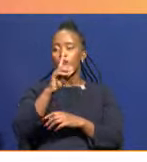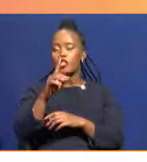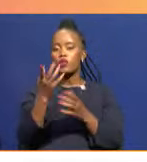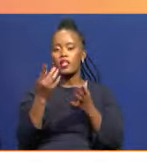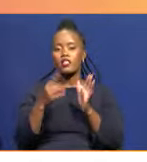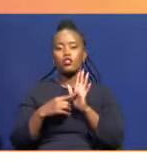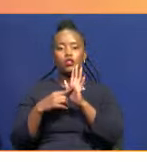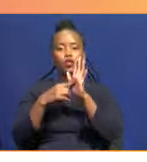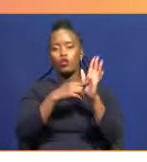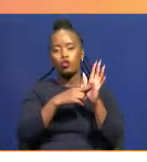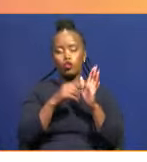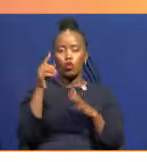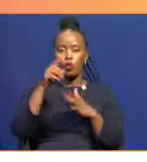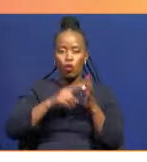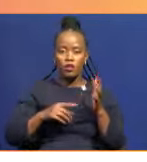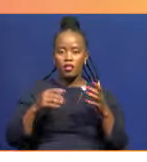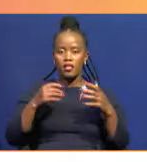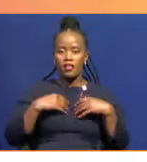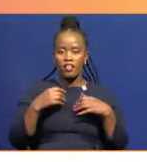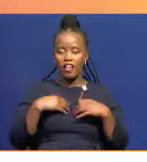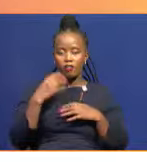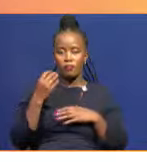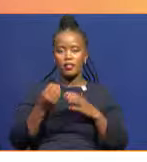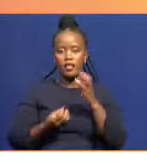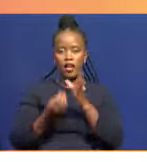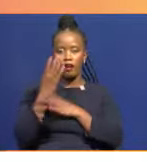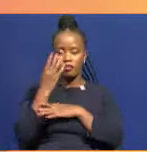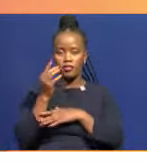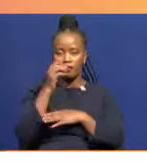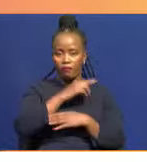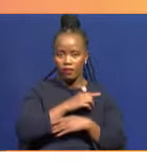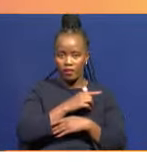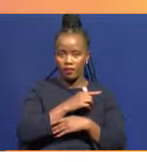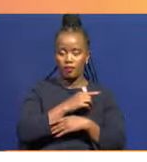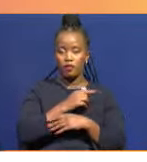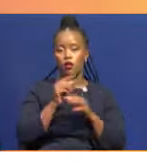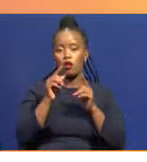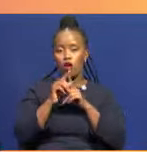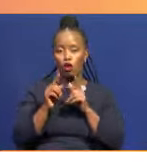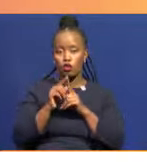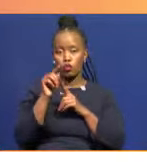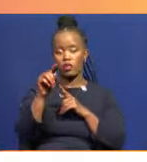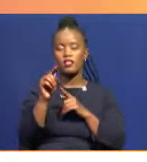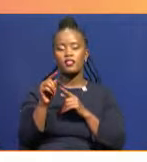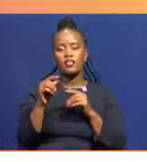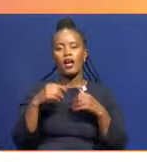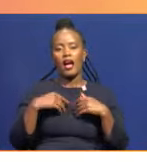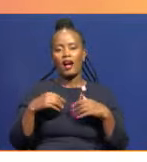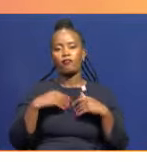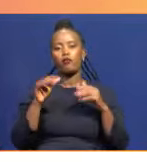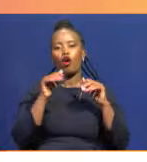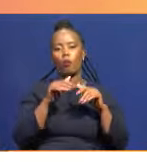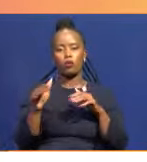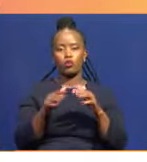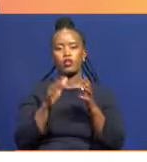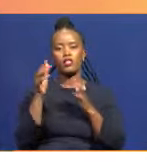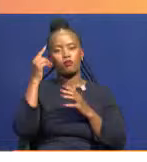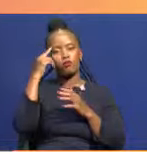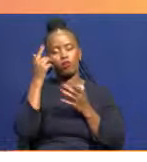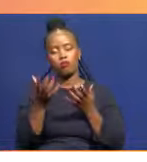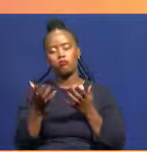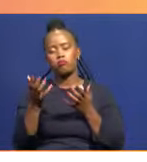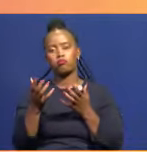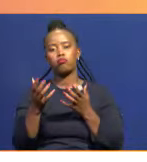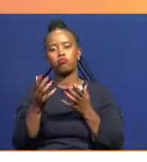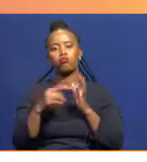kuonyesha zile bidhaa wameweza kugundua na zile ideas zenye wako nazo. So hiyo inawapatianga nafasi ya kufanya marketing. Pia